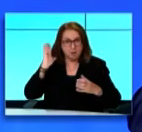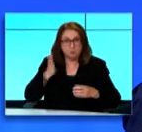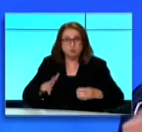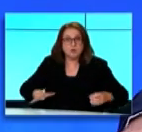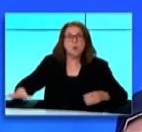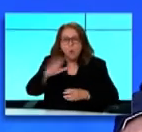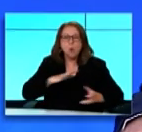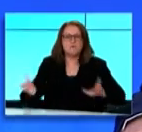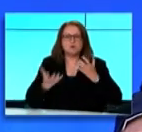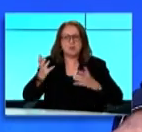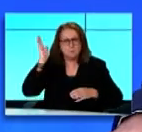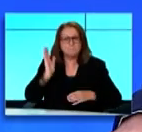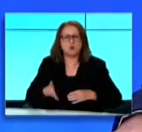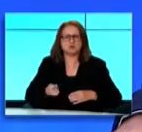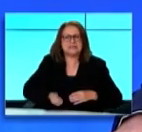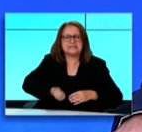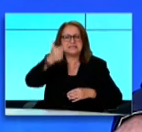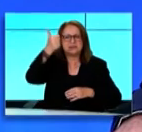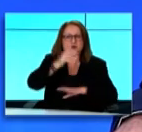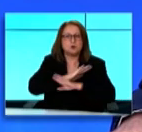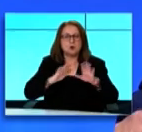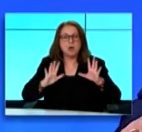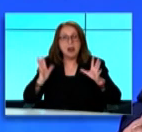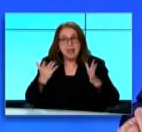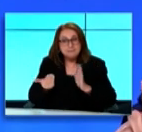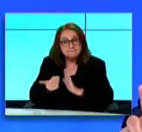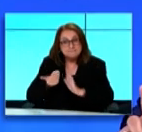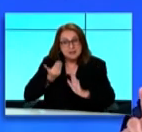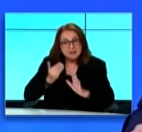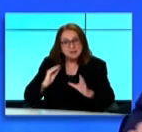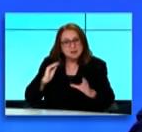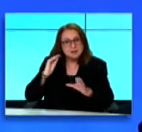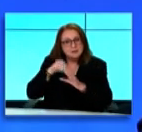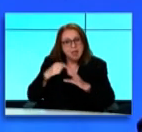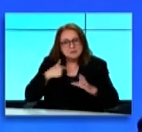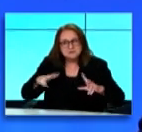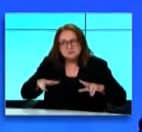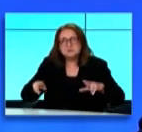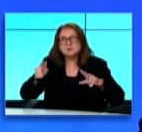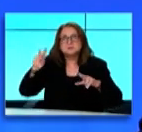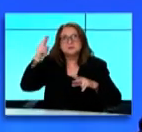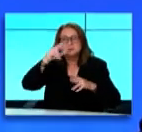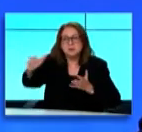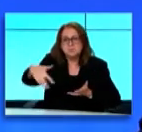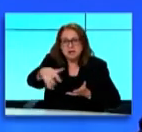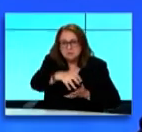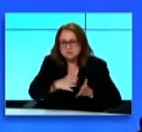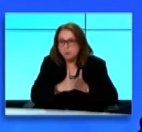ότι έπρεπε να γίνει αυτή η παρέμβαση. Όμως αυτές οι παρεμβάσεις, πρέπει να σας πω, δεν είναι πάντα